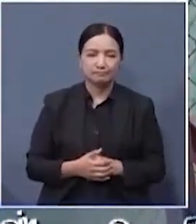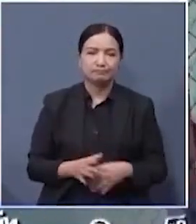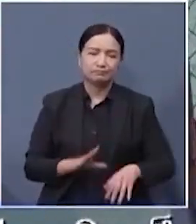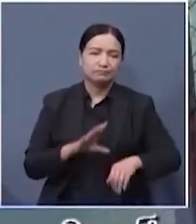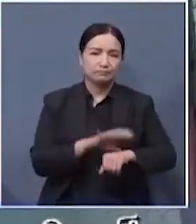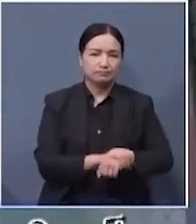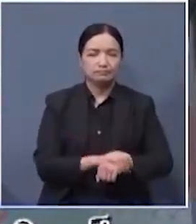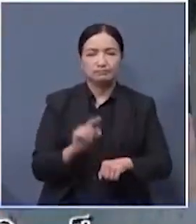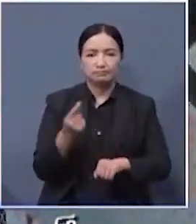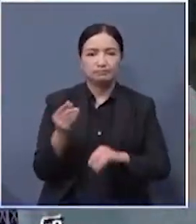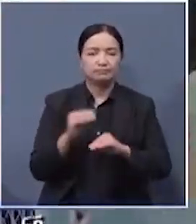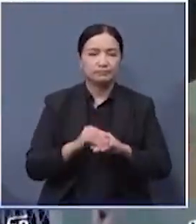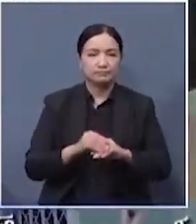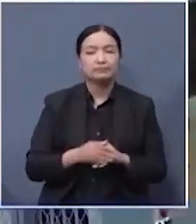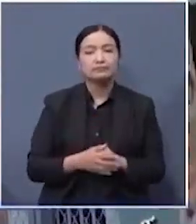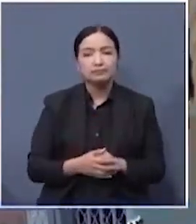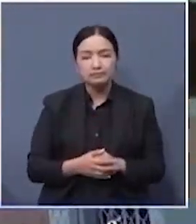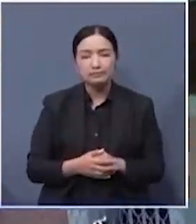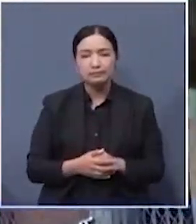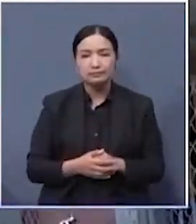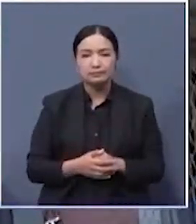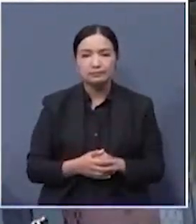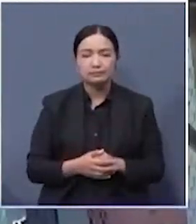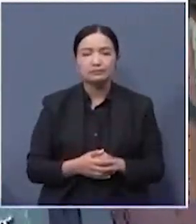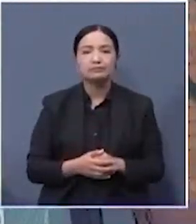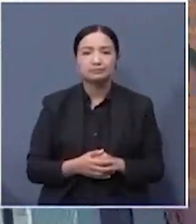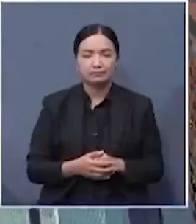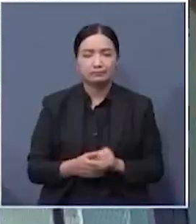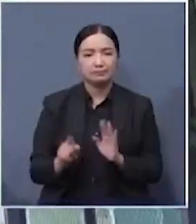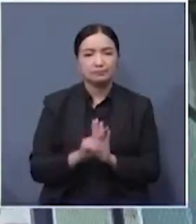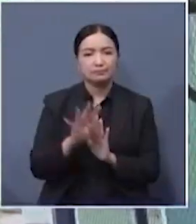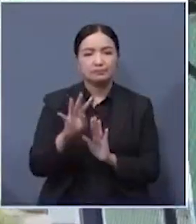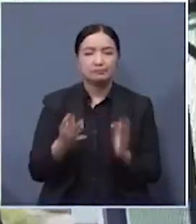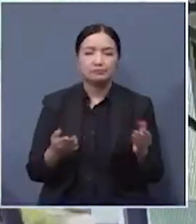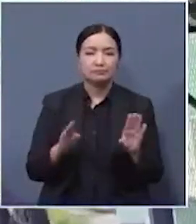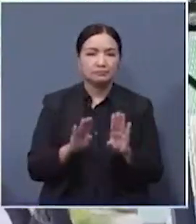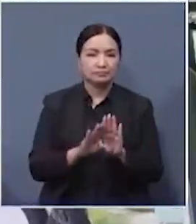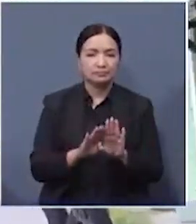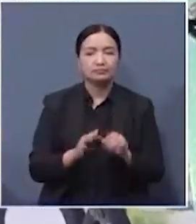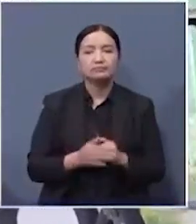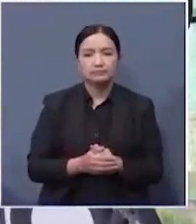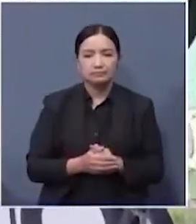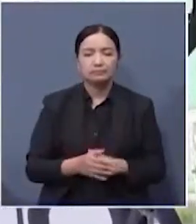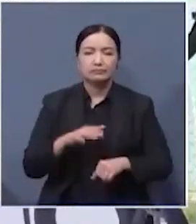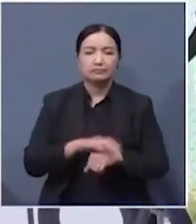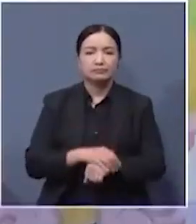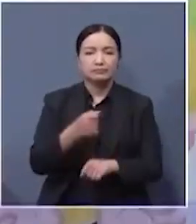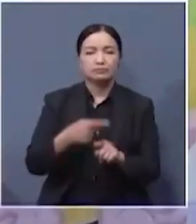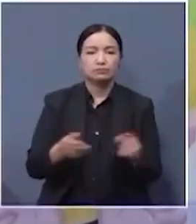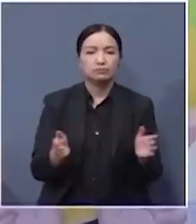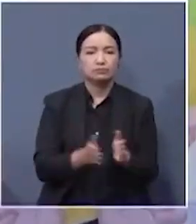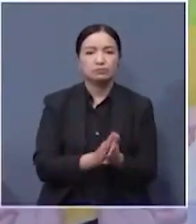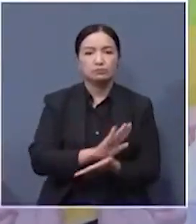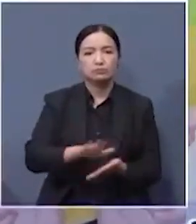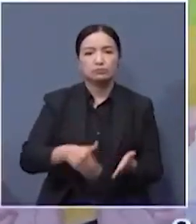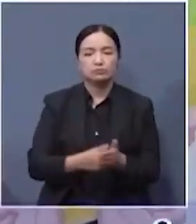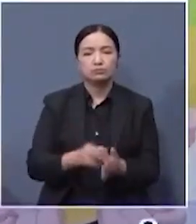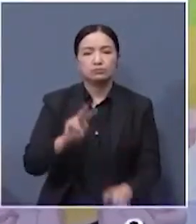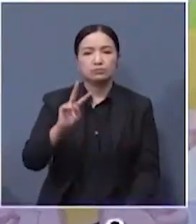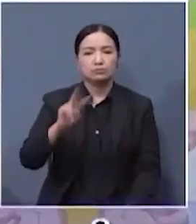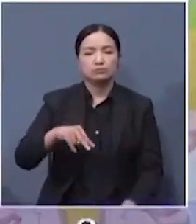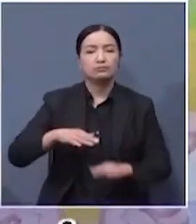จับลิงชุดใหญ่ซึ่งก็คาดว่าหลังจากปิดปฏิบัติการในรอบที่4หรือว่าเฟส4นี้จะจับลิงได้รวมกันไม่น้อยกว่า 2,000